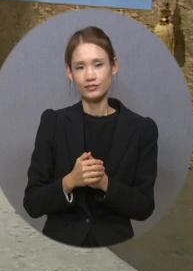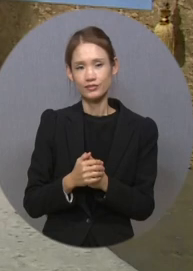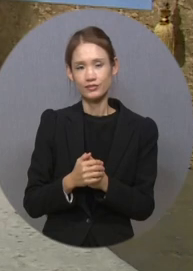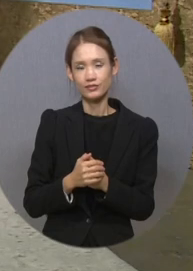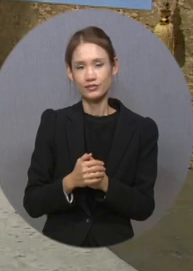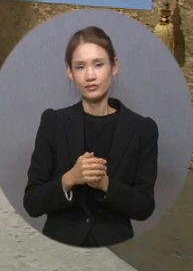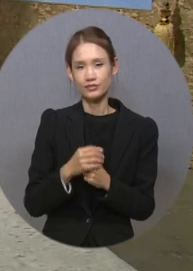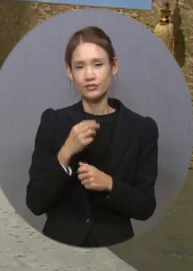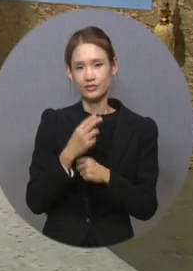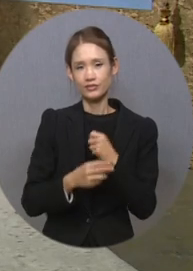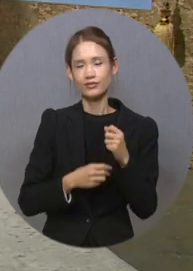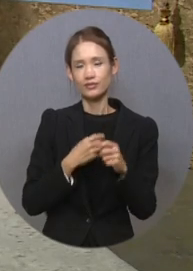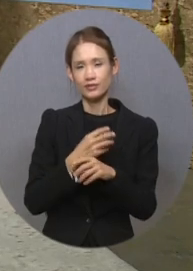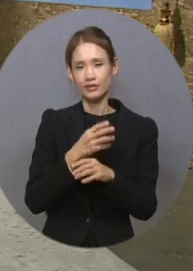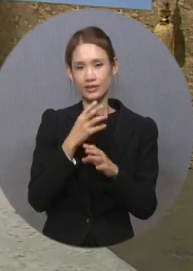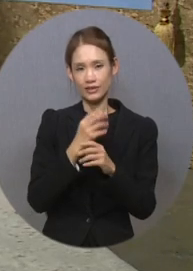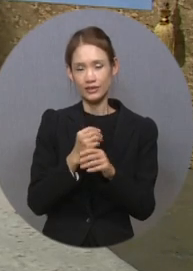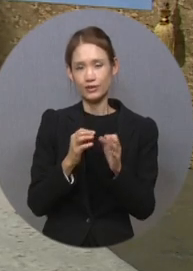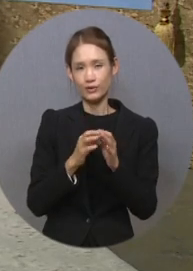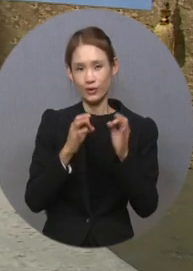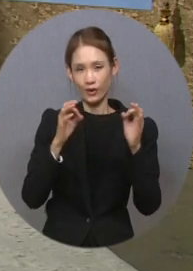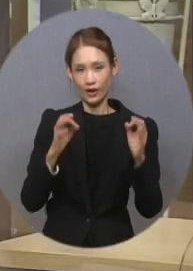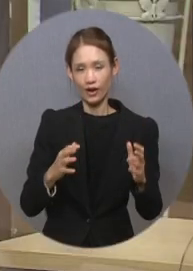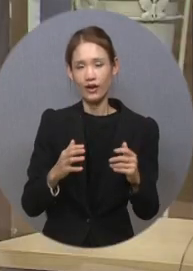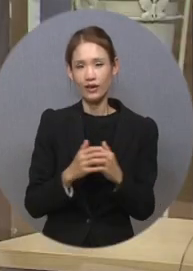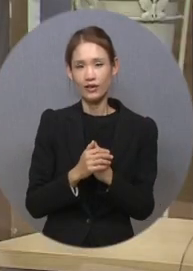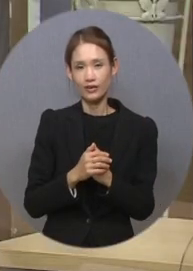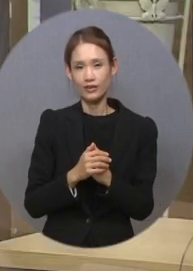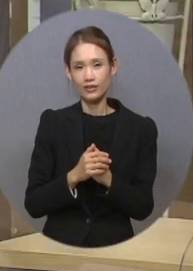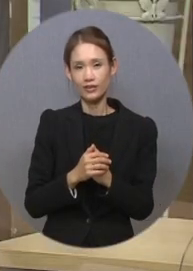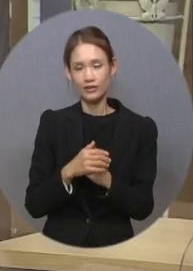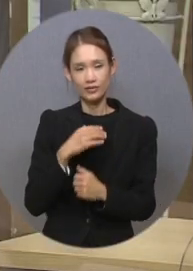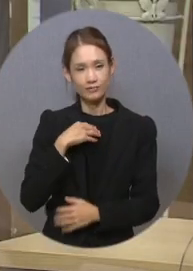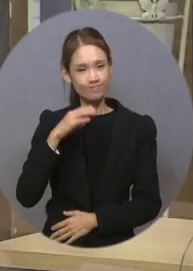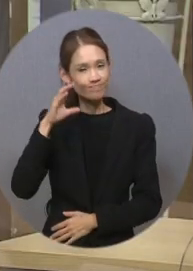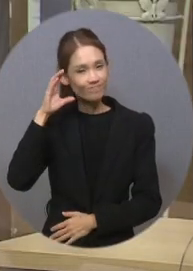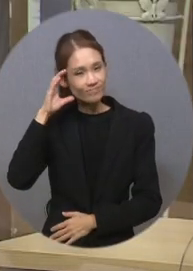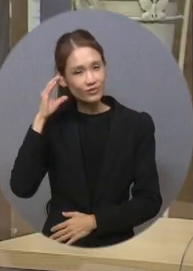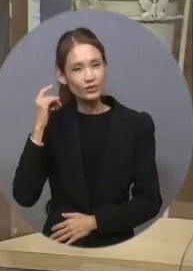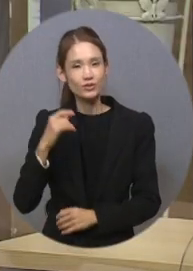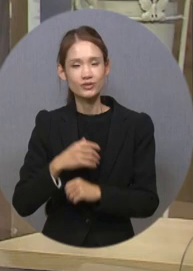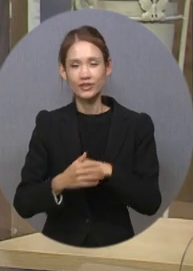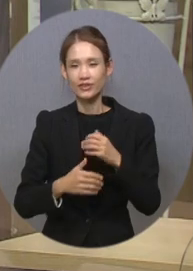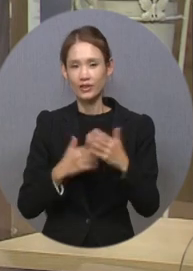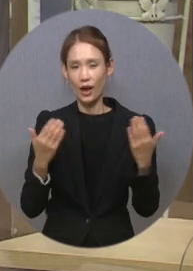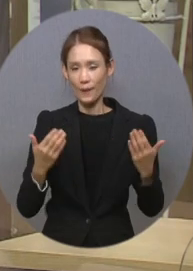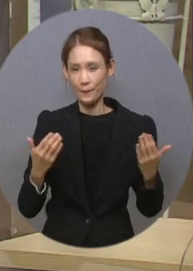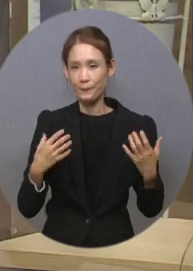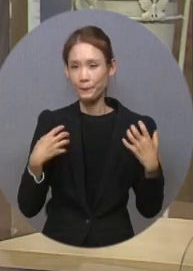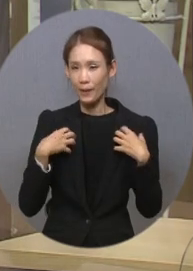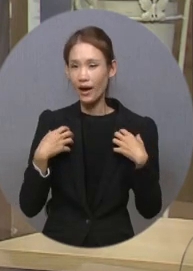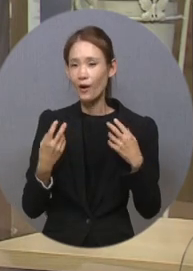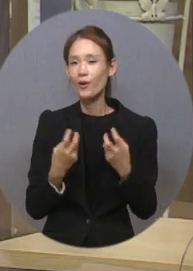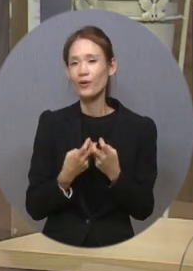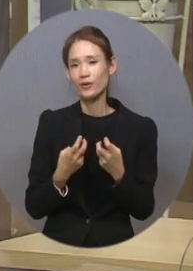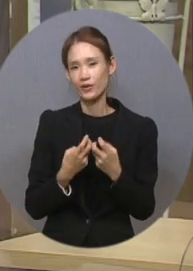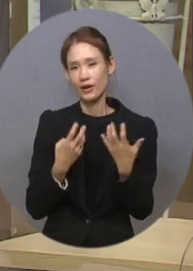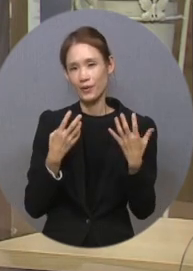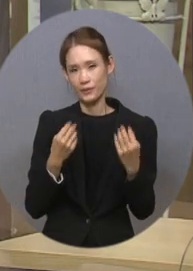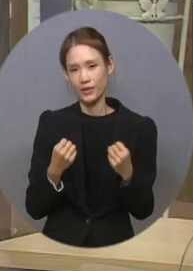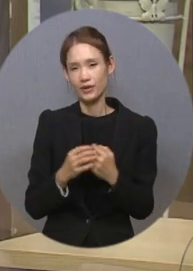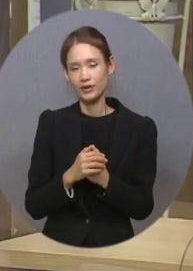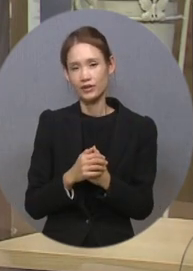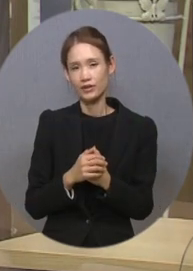네, 정말 3년이라는 기간 동안 제가 듣기에는 이걸 3년 안에 다 어떻게 하셨나 싶을 정도로